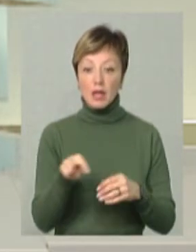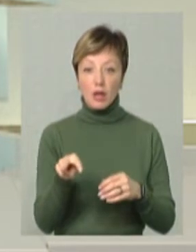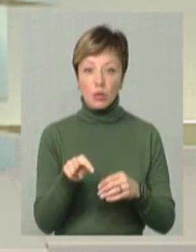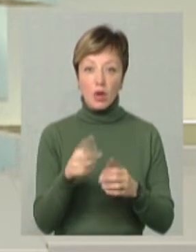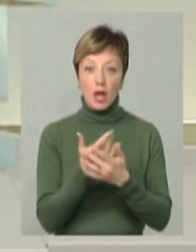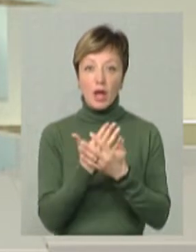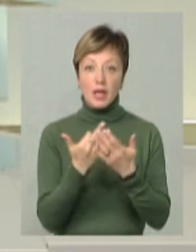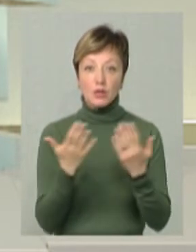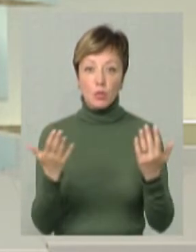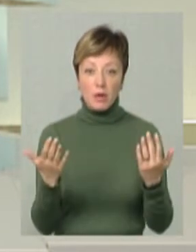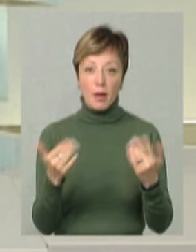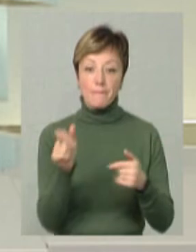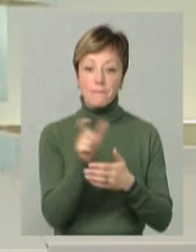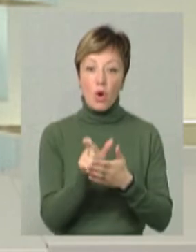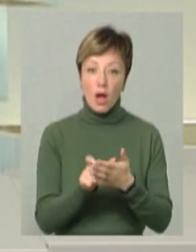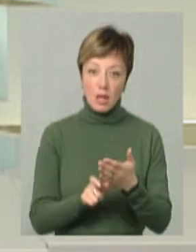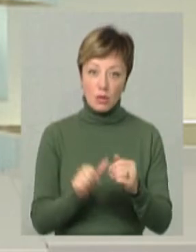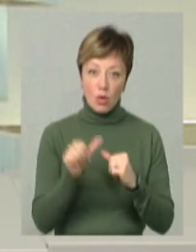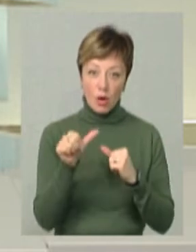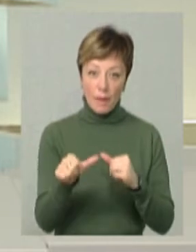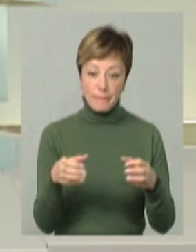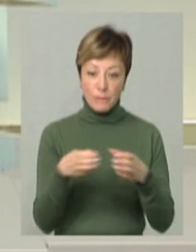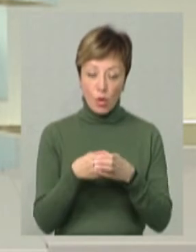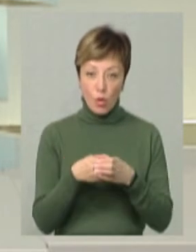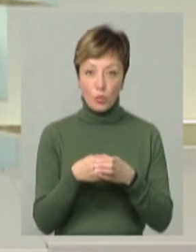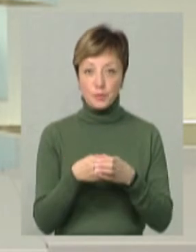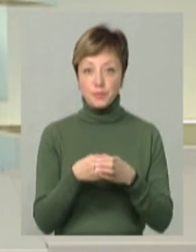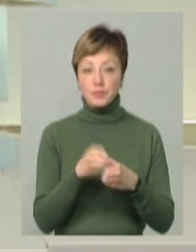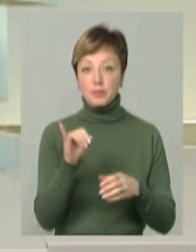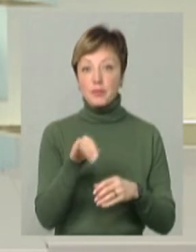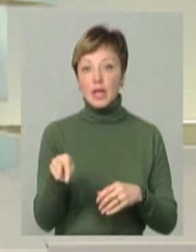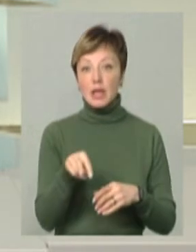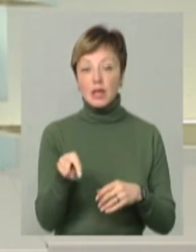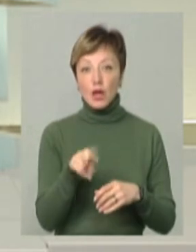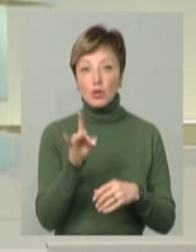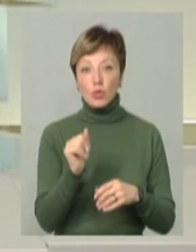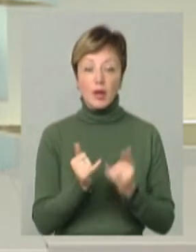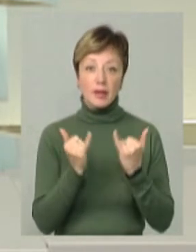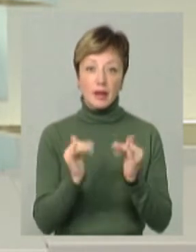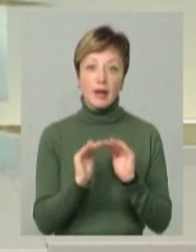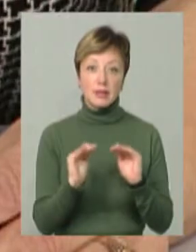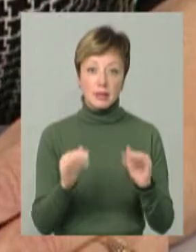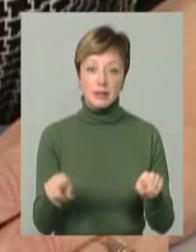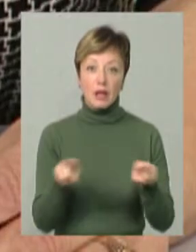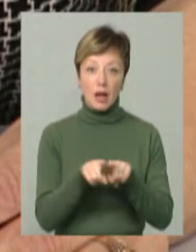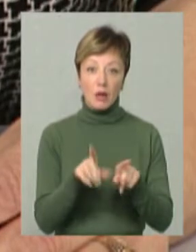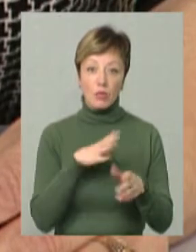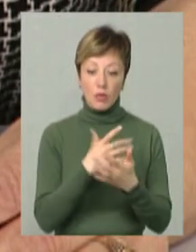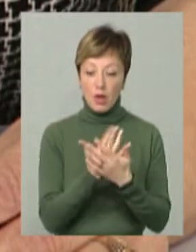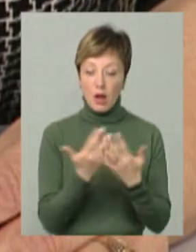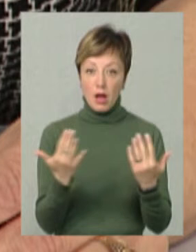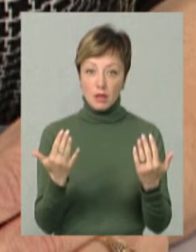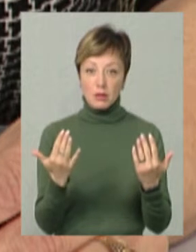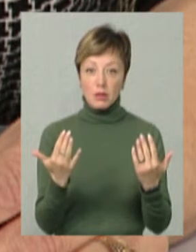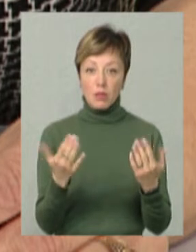у різноманітті, і поезія окремим блоком, і література для дітей. Ось такий було ряд